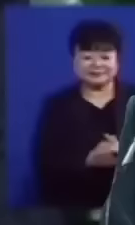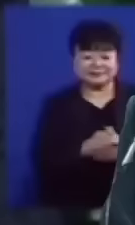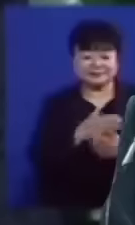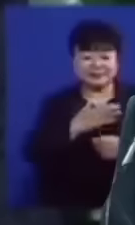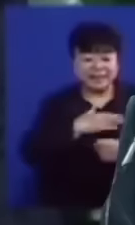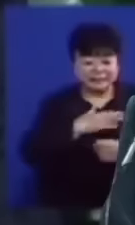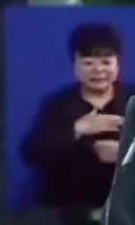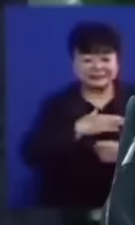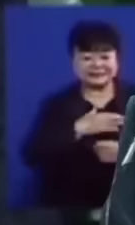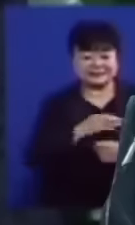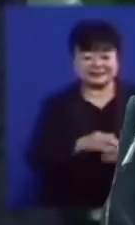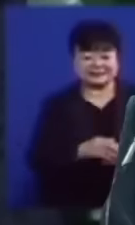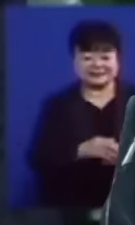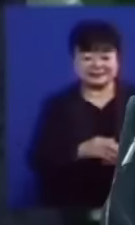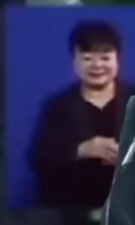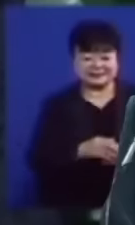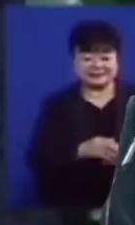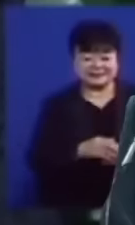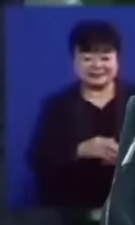나는